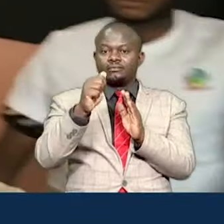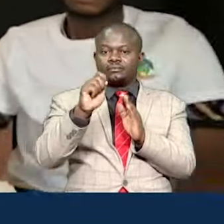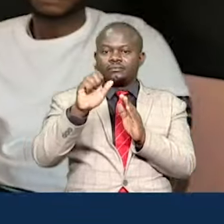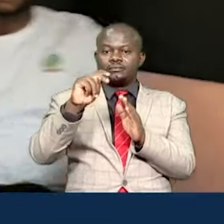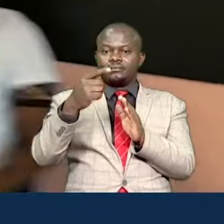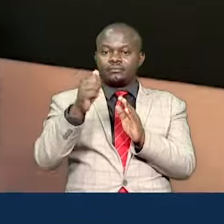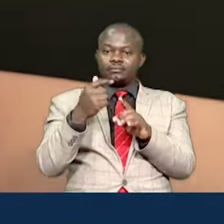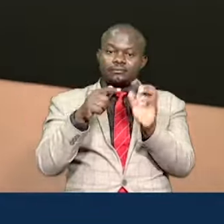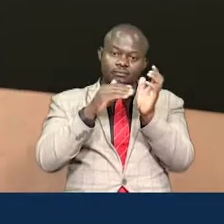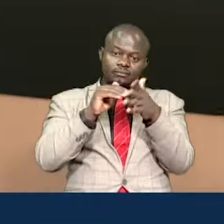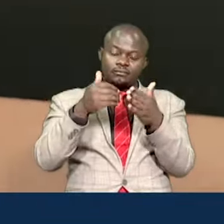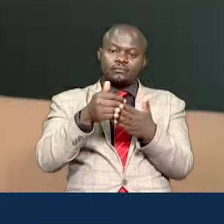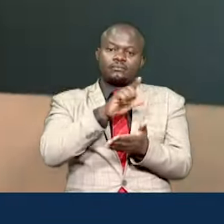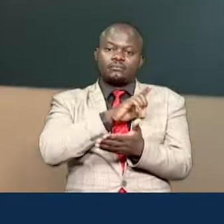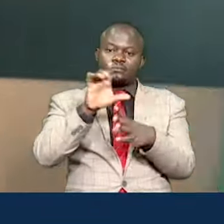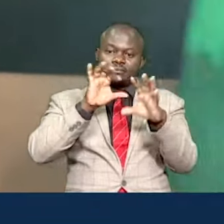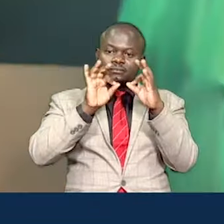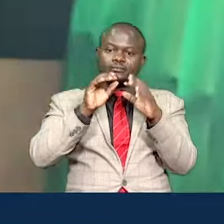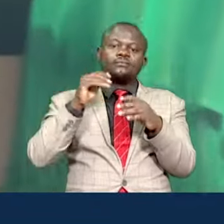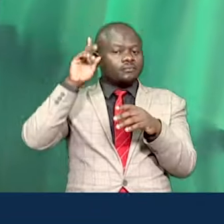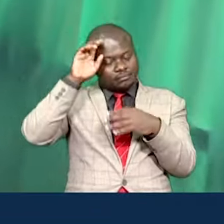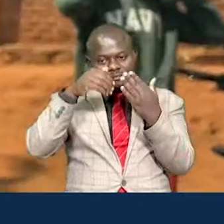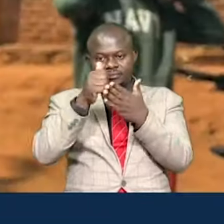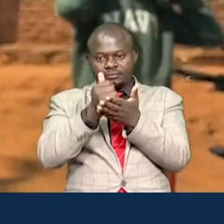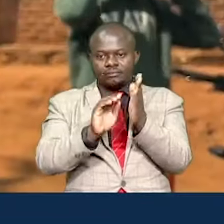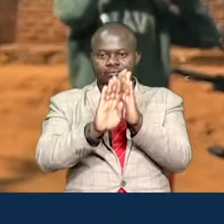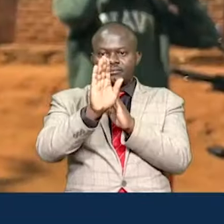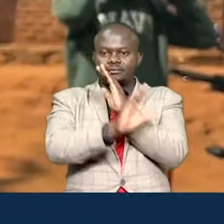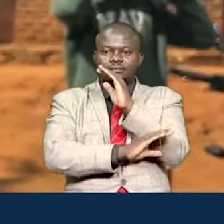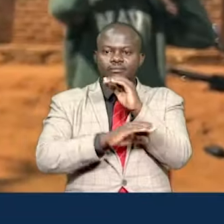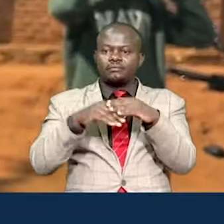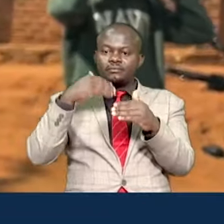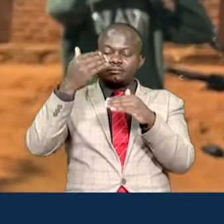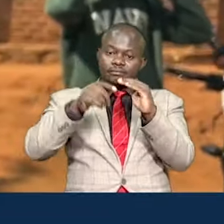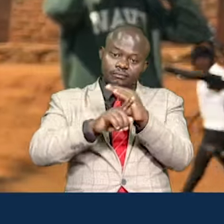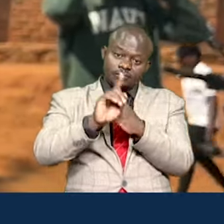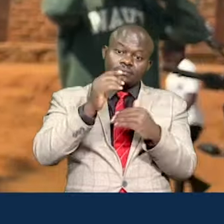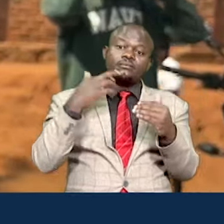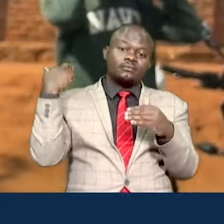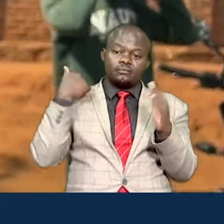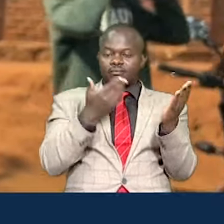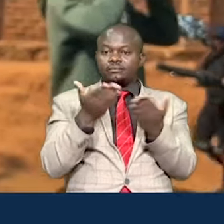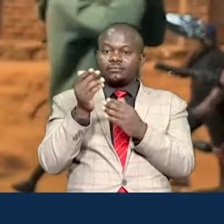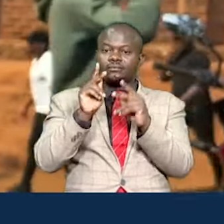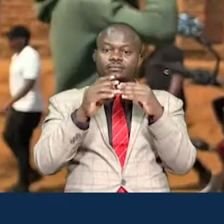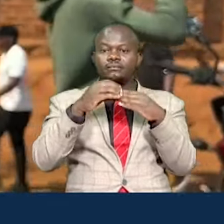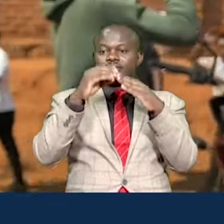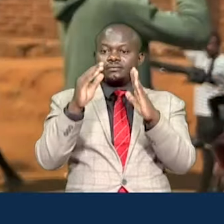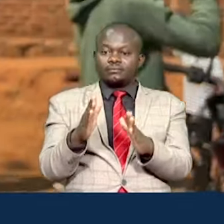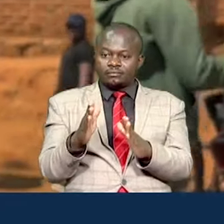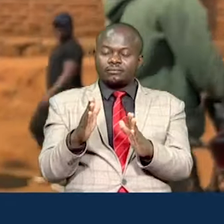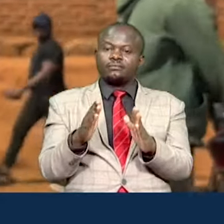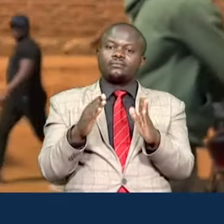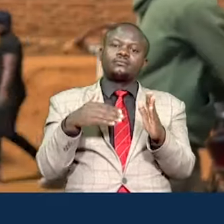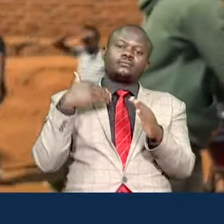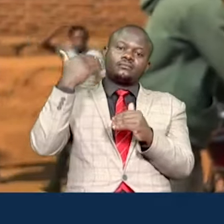Kicukiro ntibyamubujije amahirwe yo kwihitiramo abo yumva bateza imbere igihugu. Ninjiye mbona abashinzwe kwakira abantu babayobora